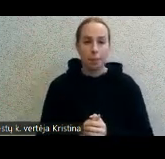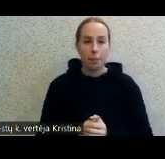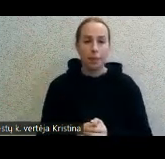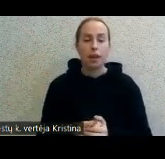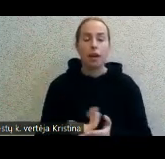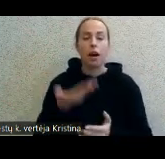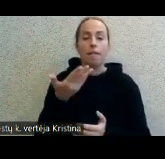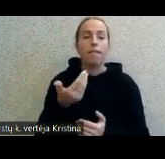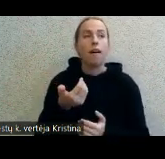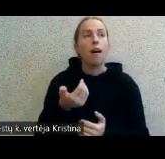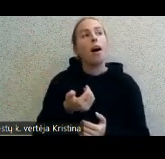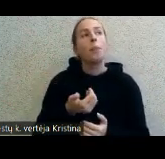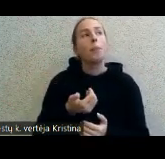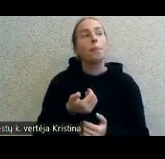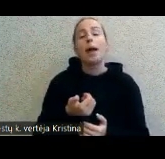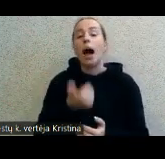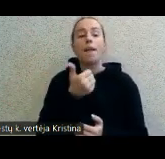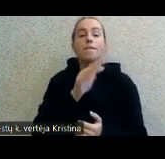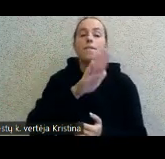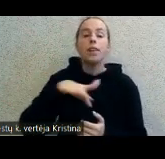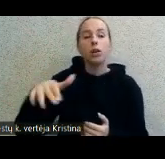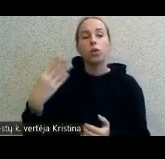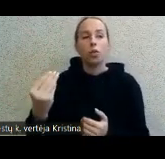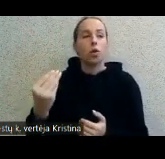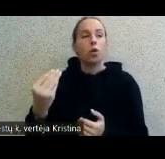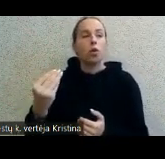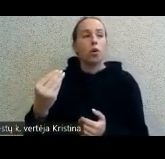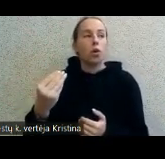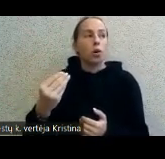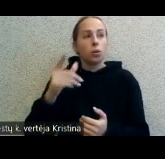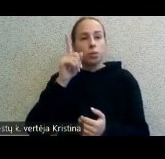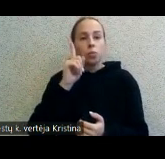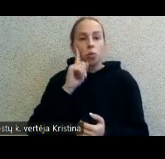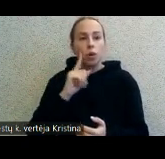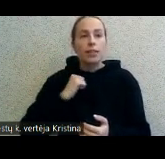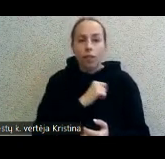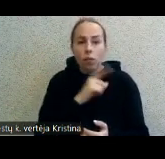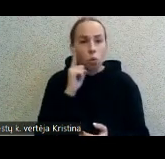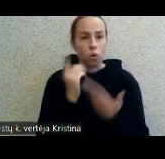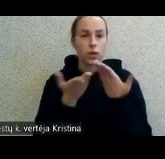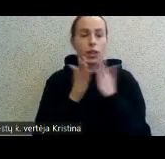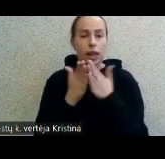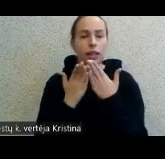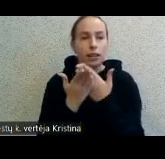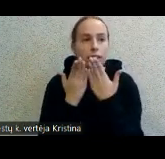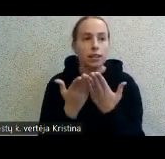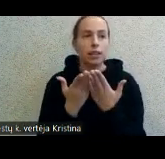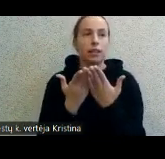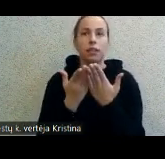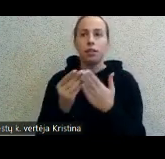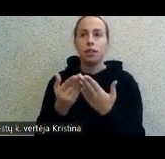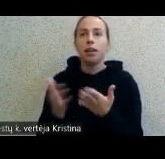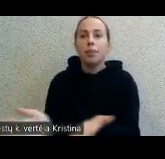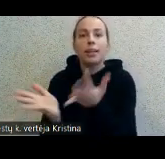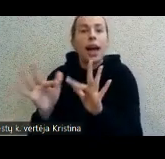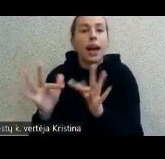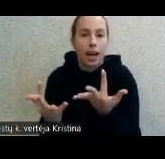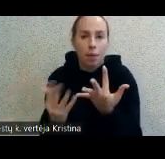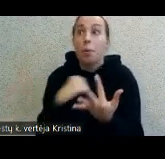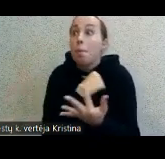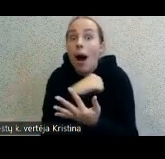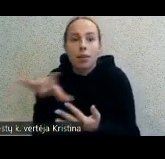Ugdyti juose tokius aistringus skaitytojus, valingus, savanoriškus skaitytojus, kurie patys renkasi skaityti be jokių